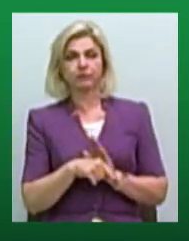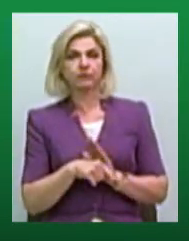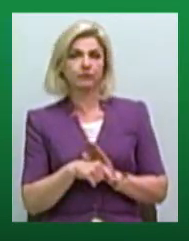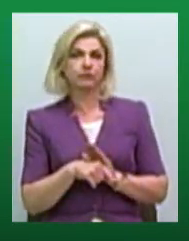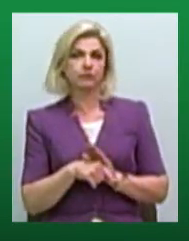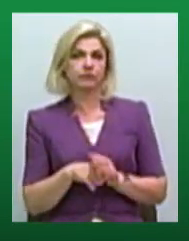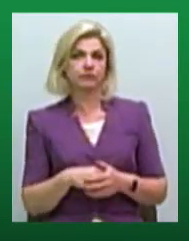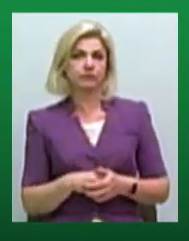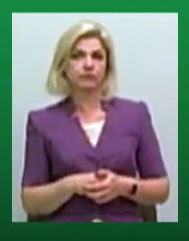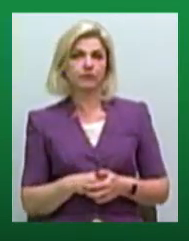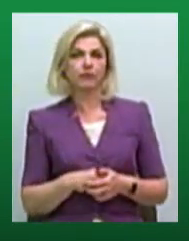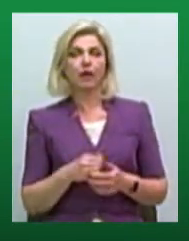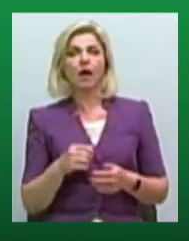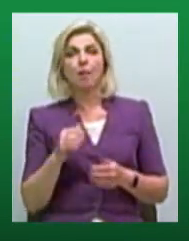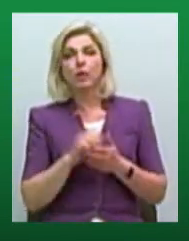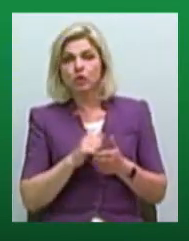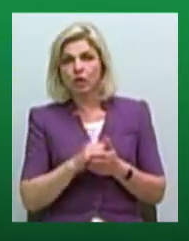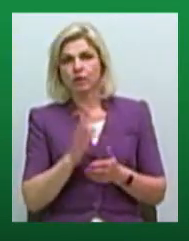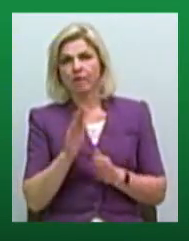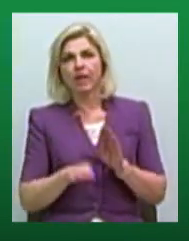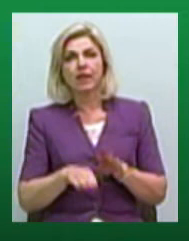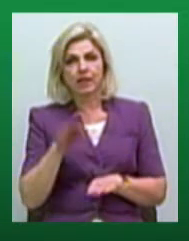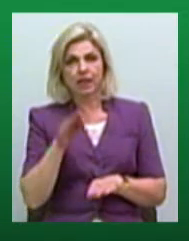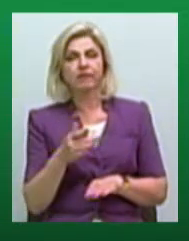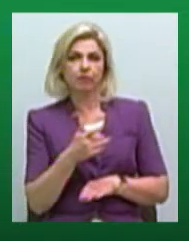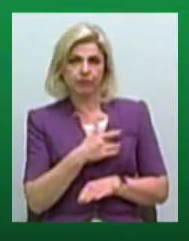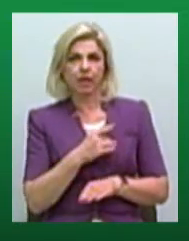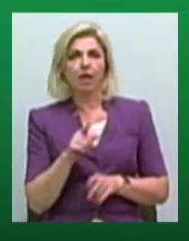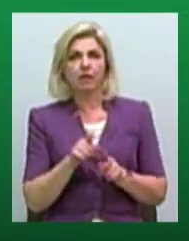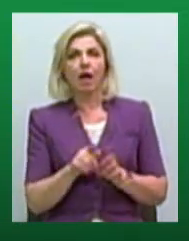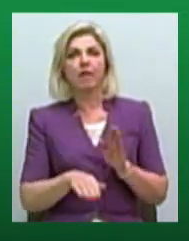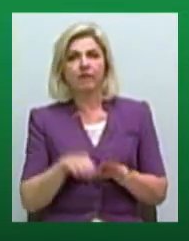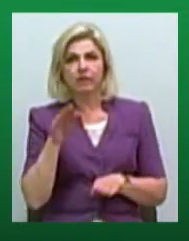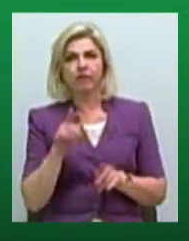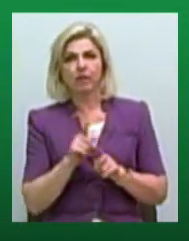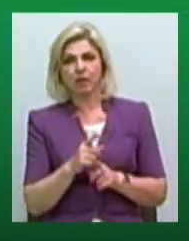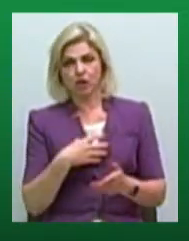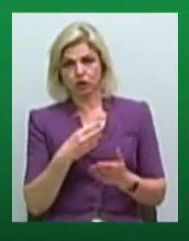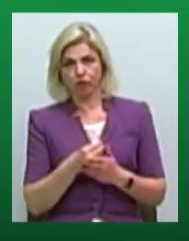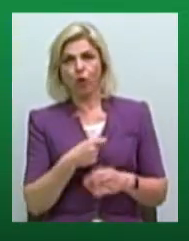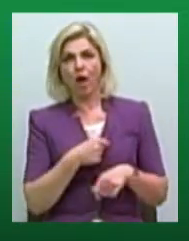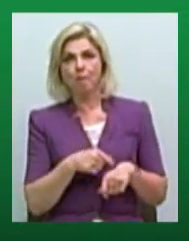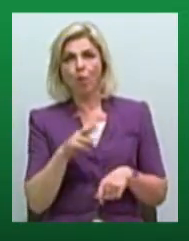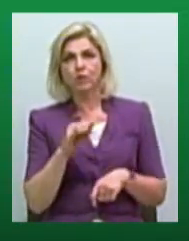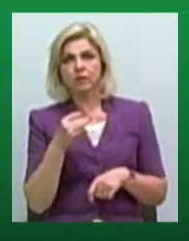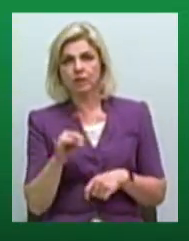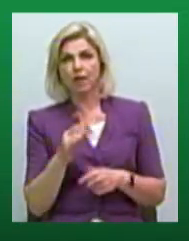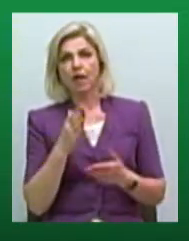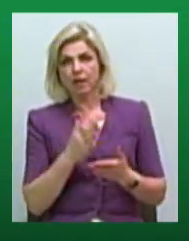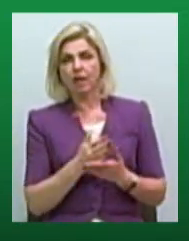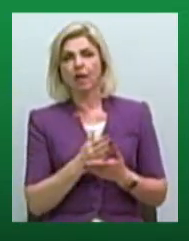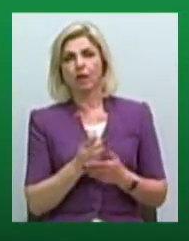свій початок саме від дитинства. Тобто, що з дитинства така форма виявлення власних емоцій є правильною,